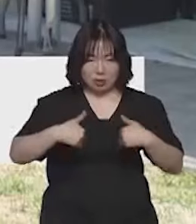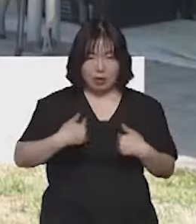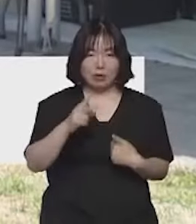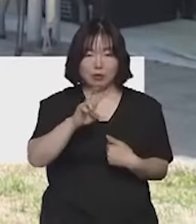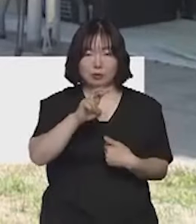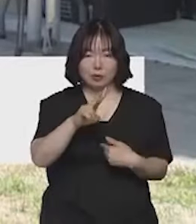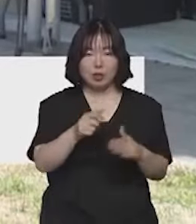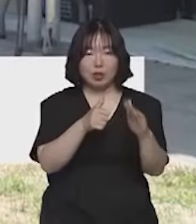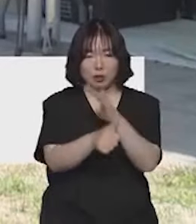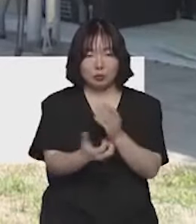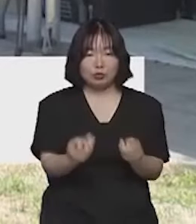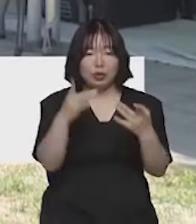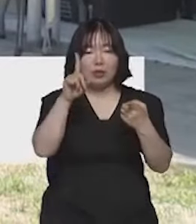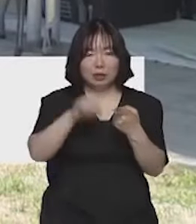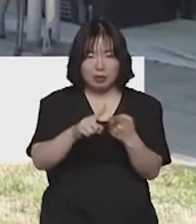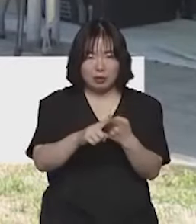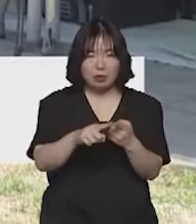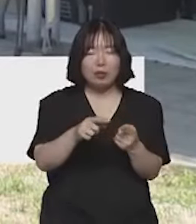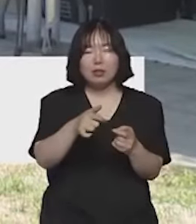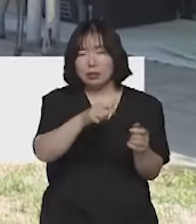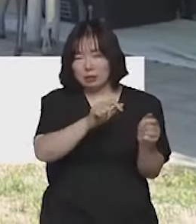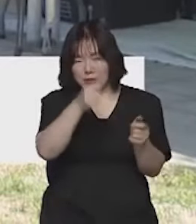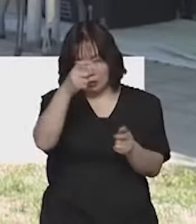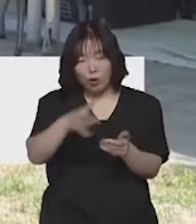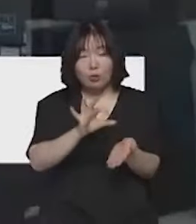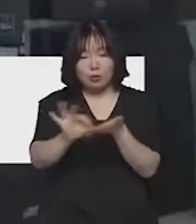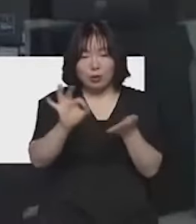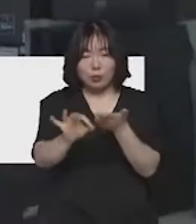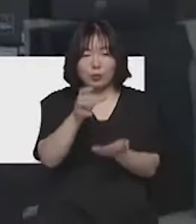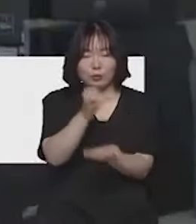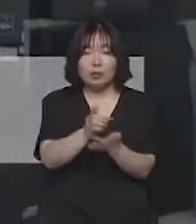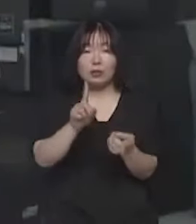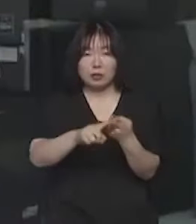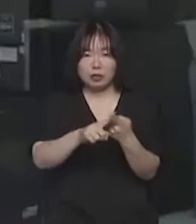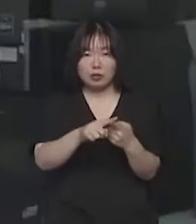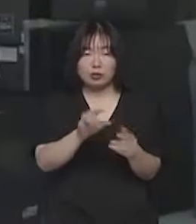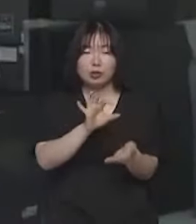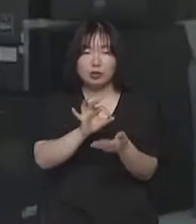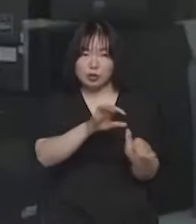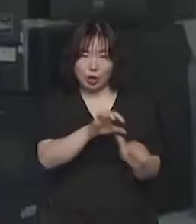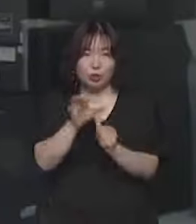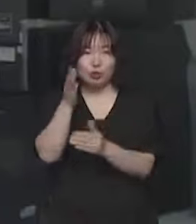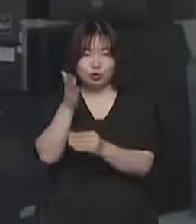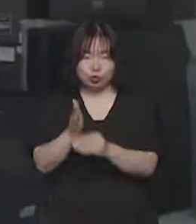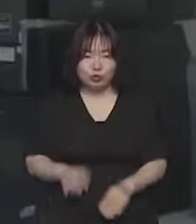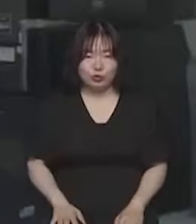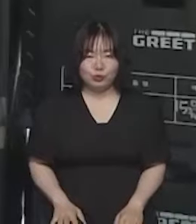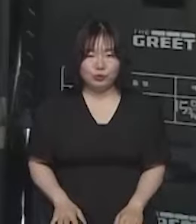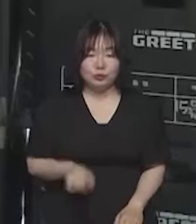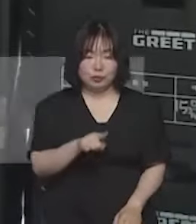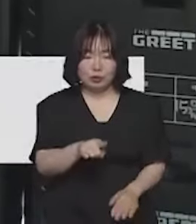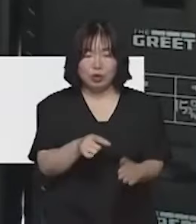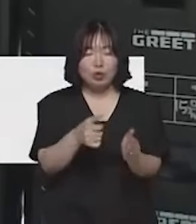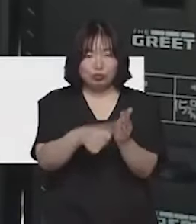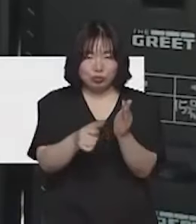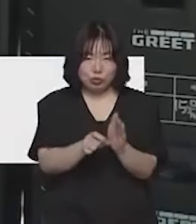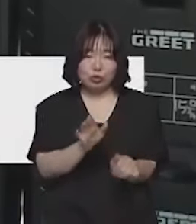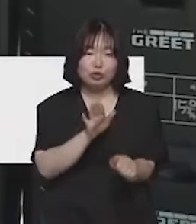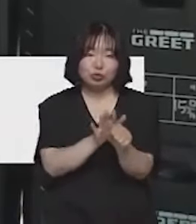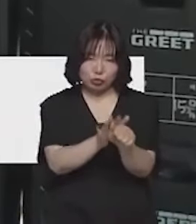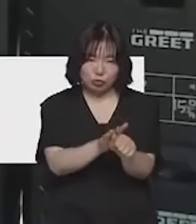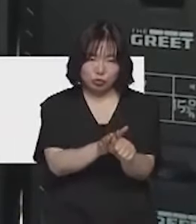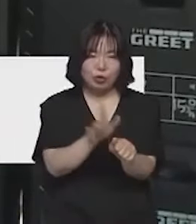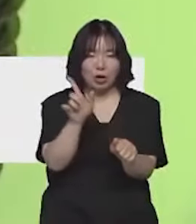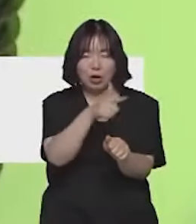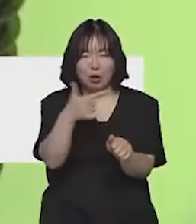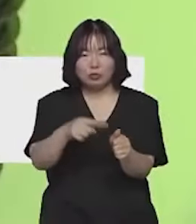대해서 다회용기를 사용한 친환경 축제를 추진하고 있습니다. 축제 현장에 다회용기를 지원하면서 일회용품